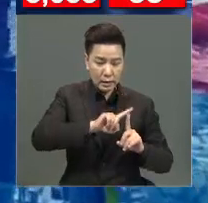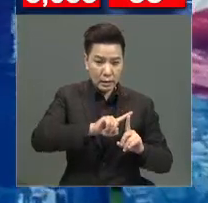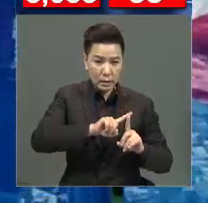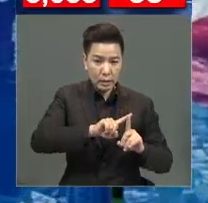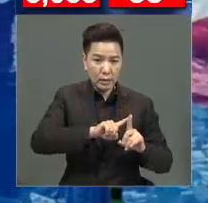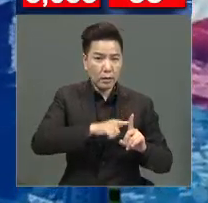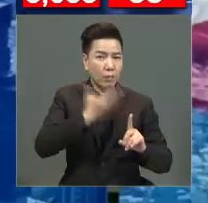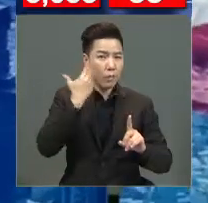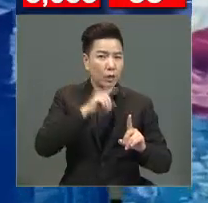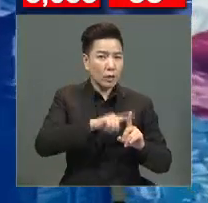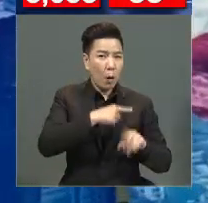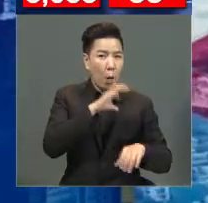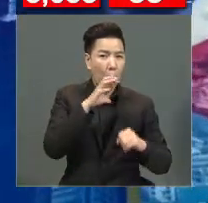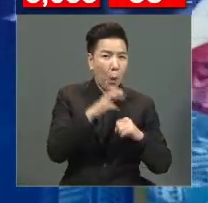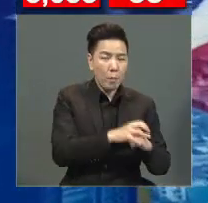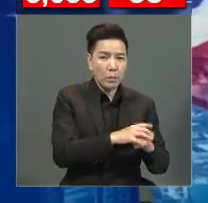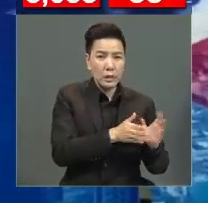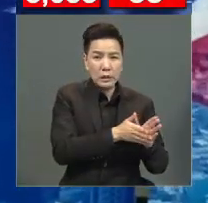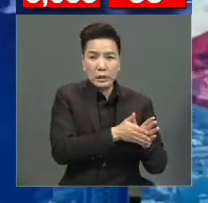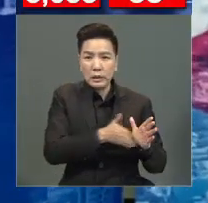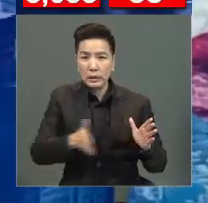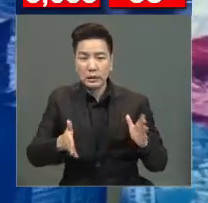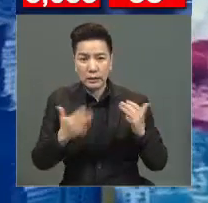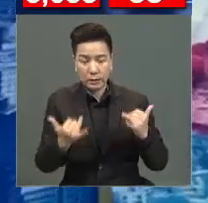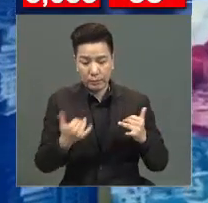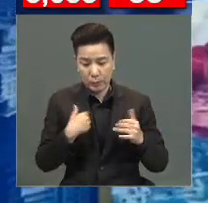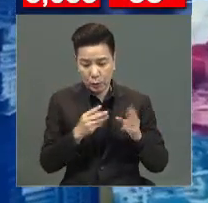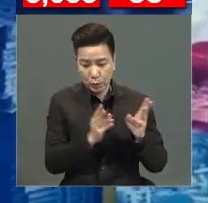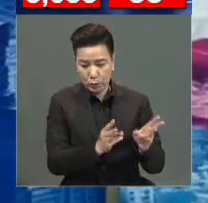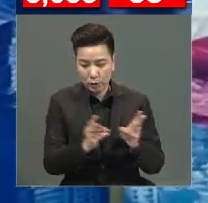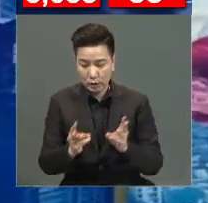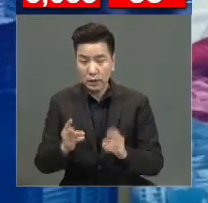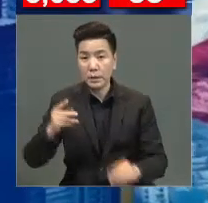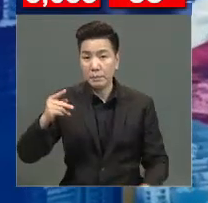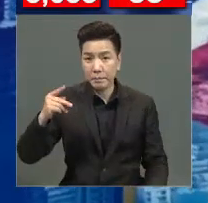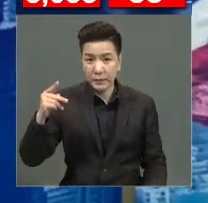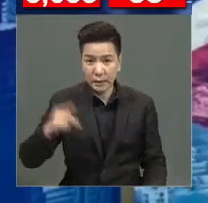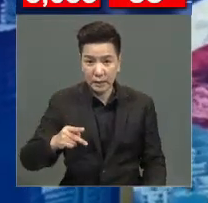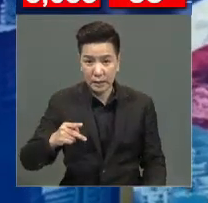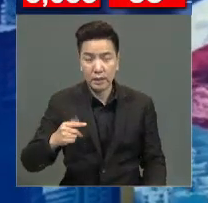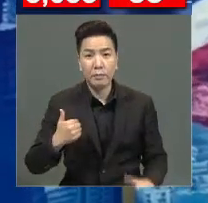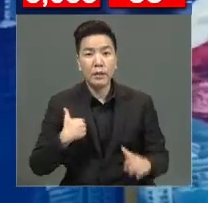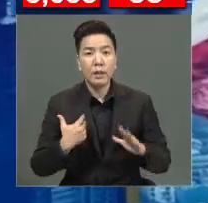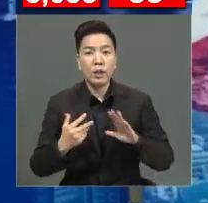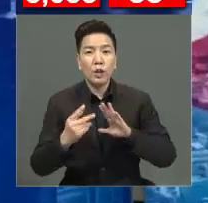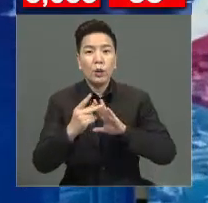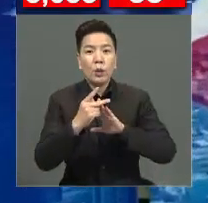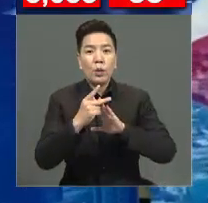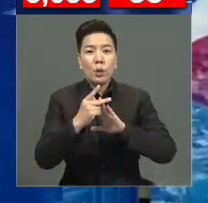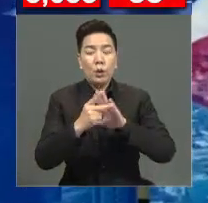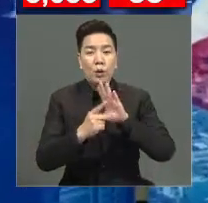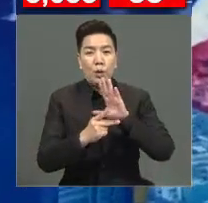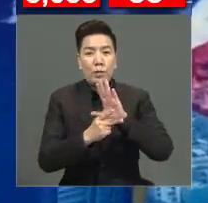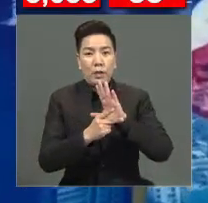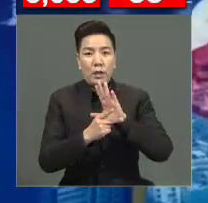นมามีการใช้มาตรการพิเศษมีการใช้กฎหมายอะไรกำหนดออกม